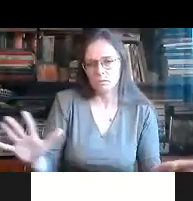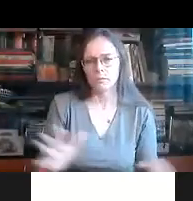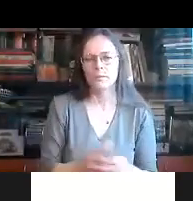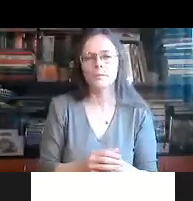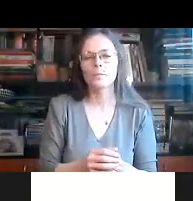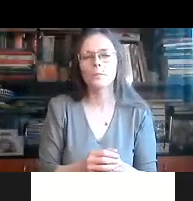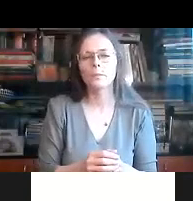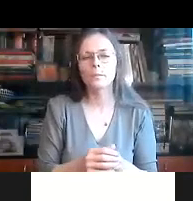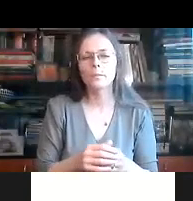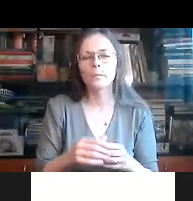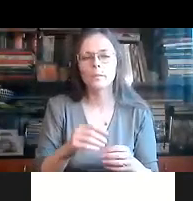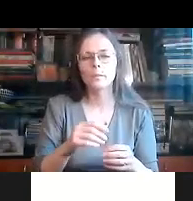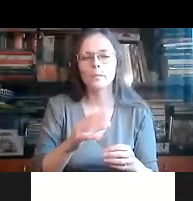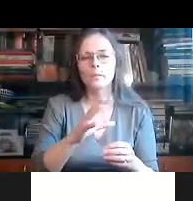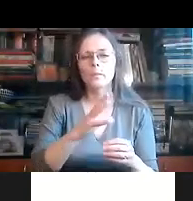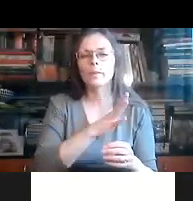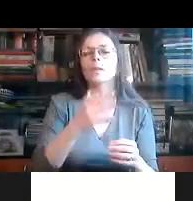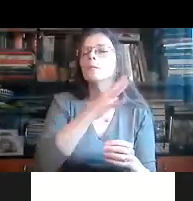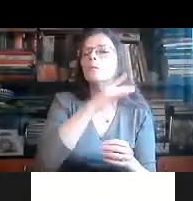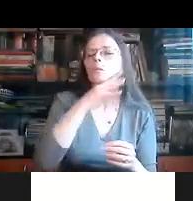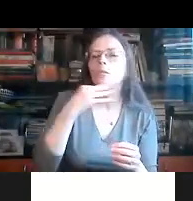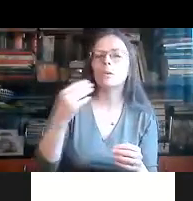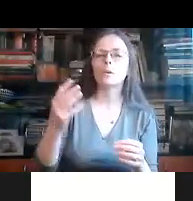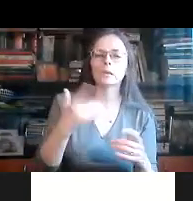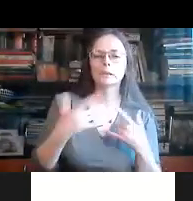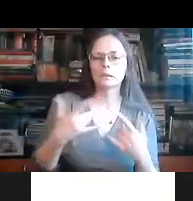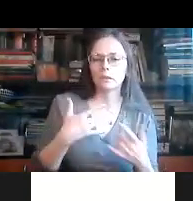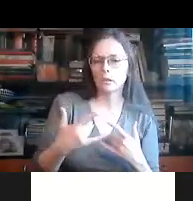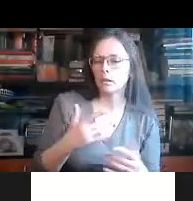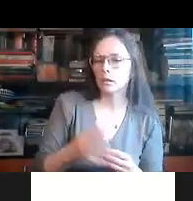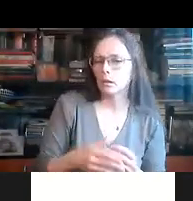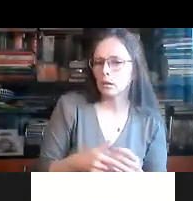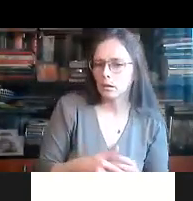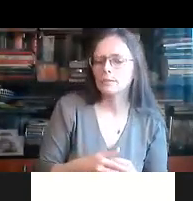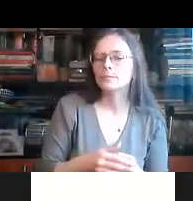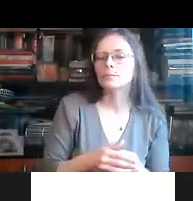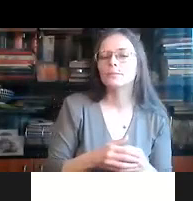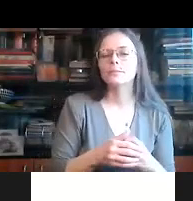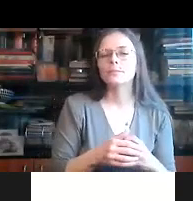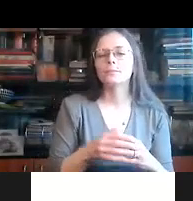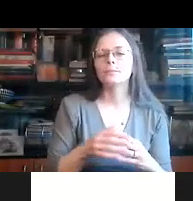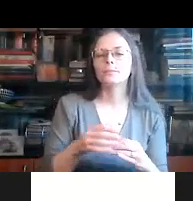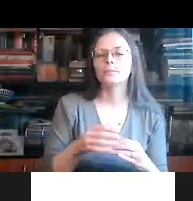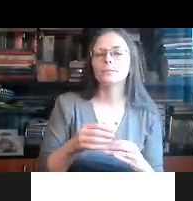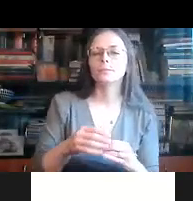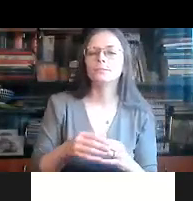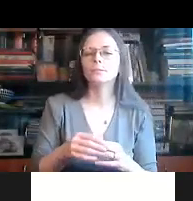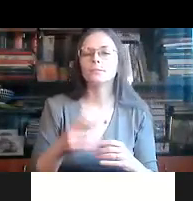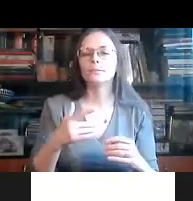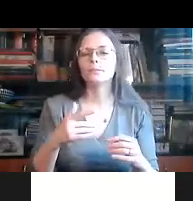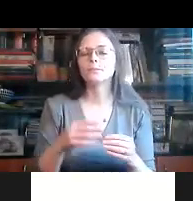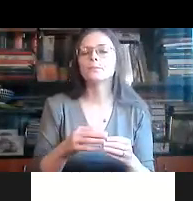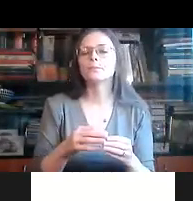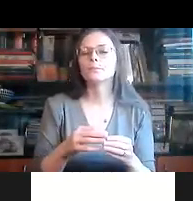числе для театра. То есть если как бы мы в театре долго боролись за то,